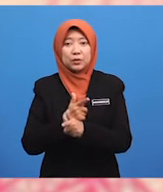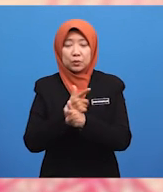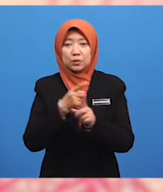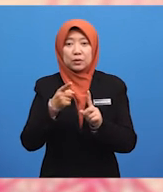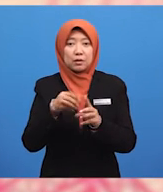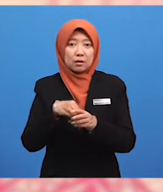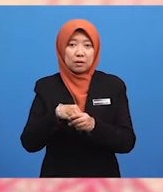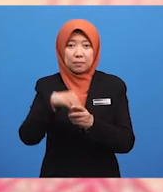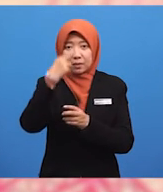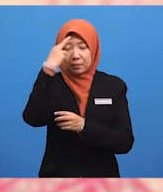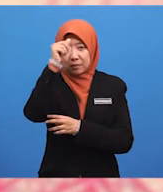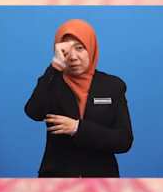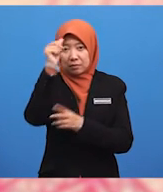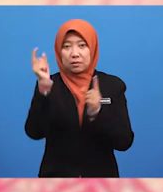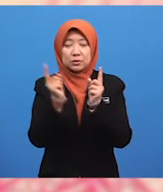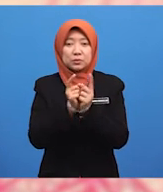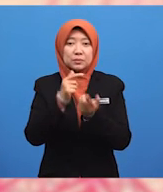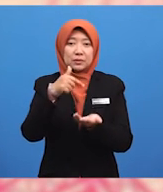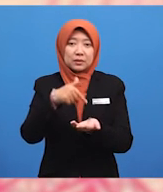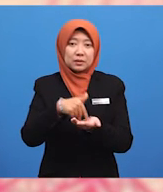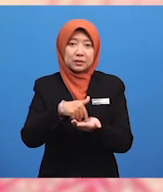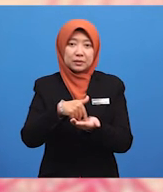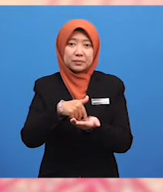Allah. Jumpa lagi di masa akan datang.